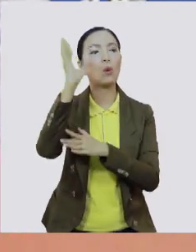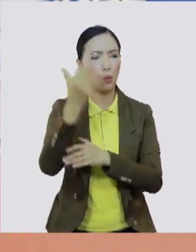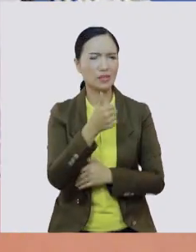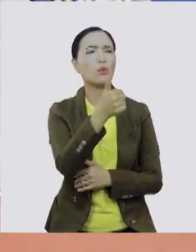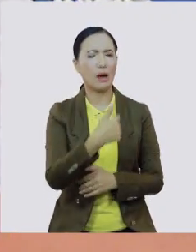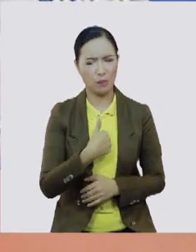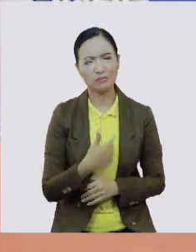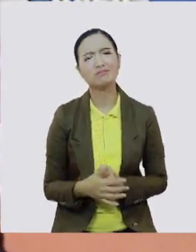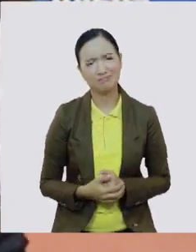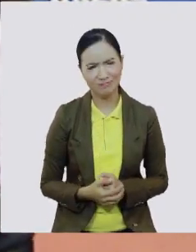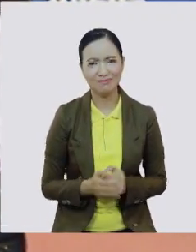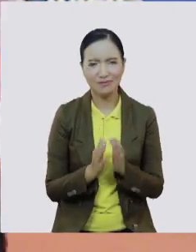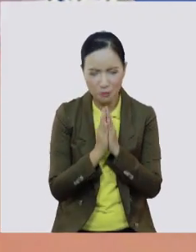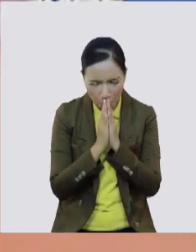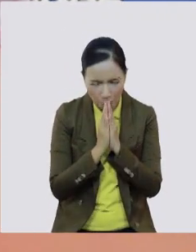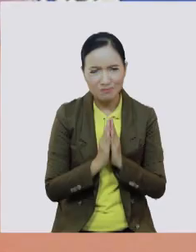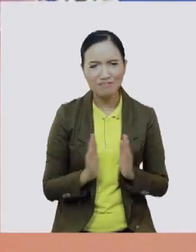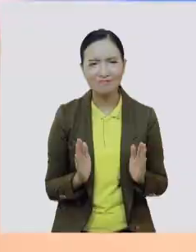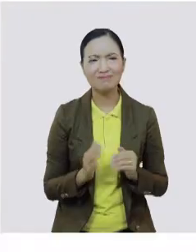จะได้ไม่รบกวนขอบคุณมากนะครับ